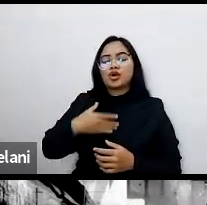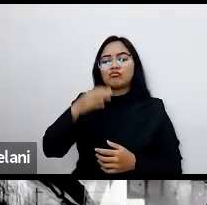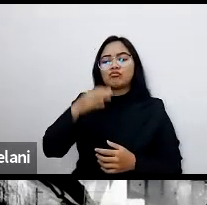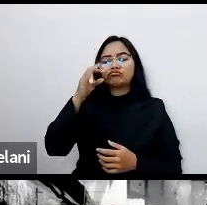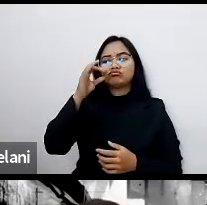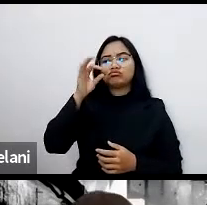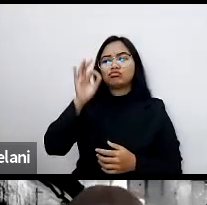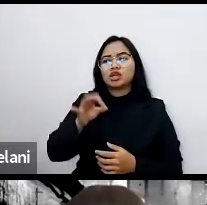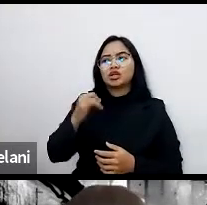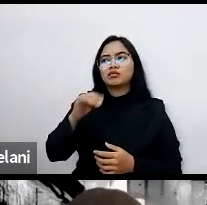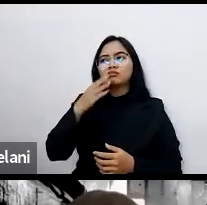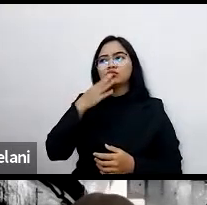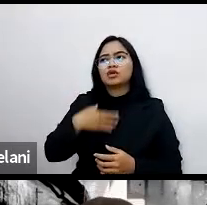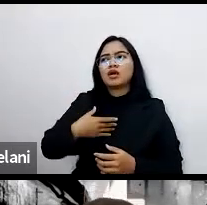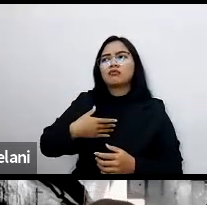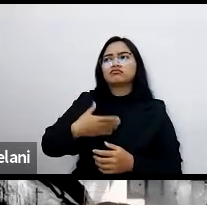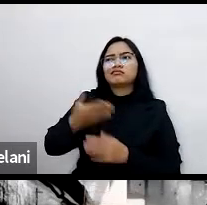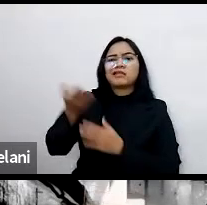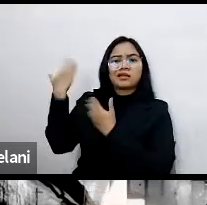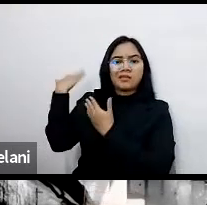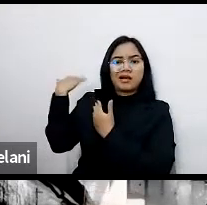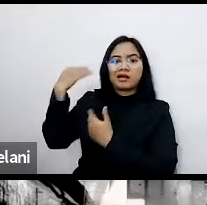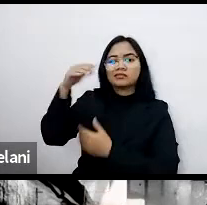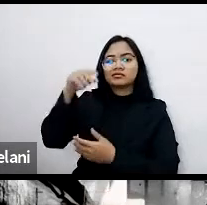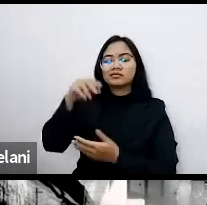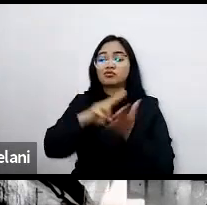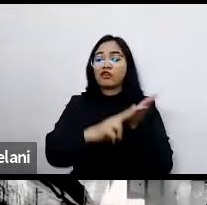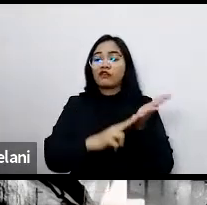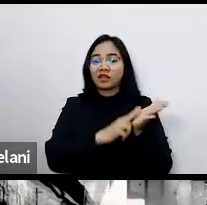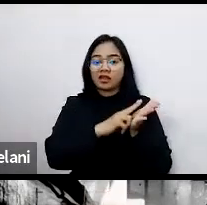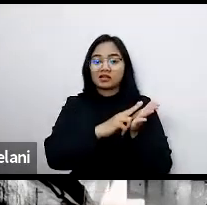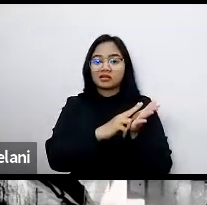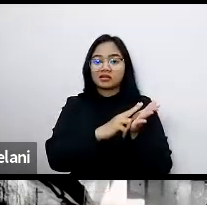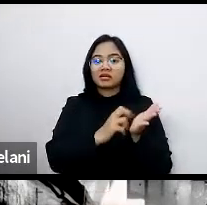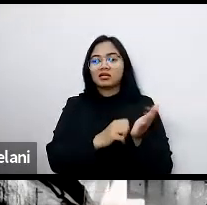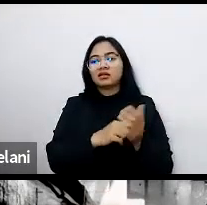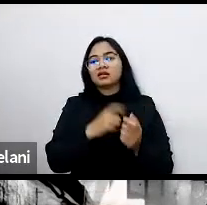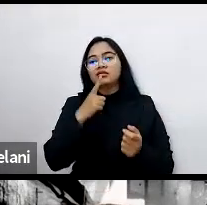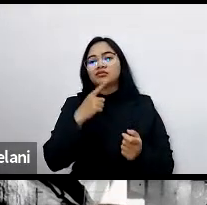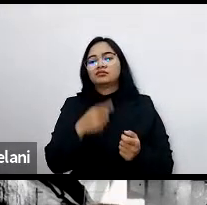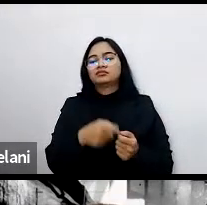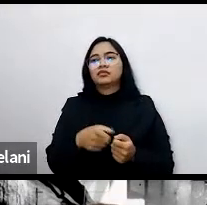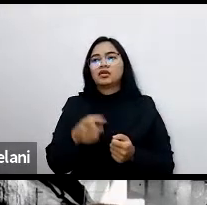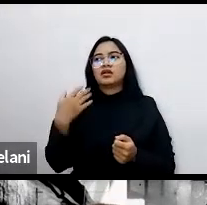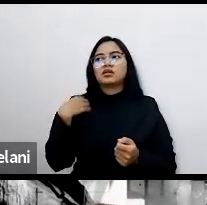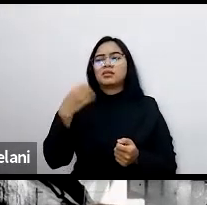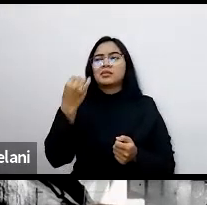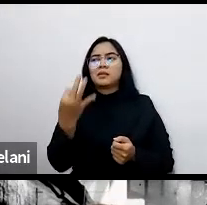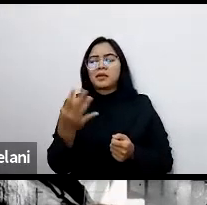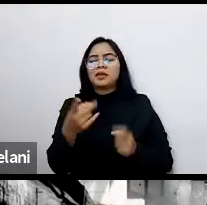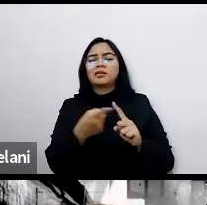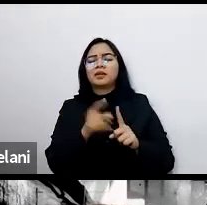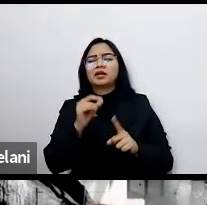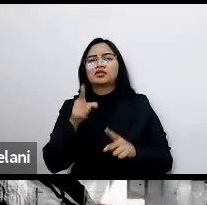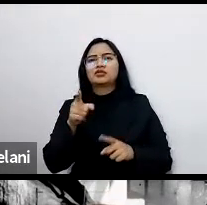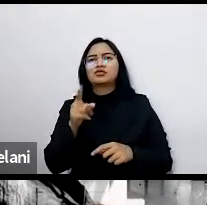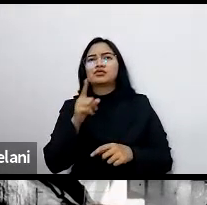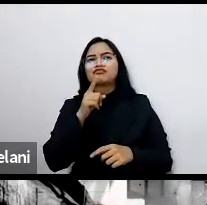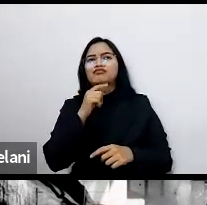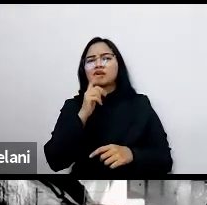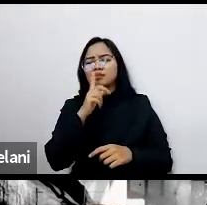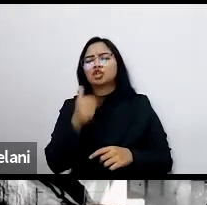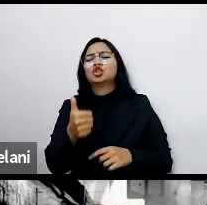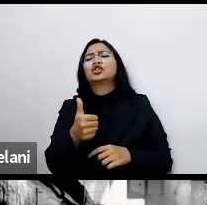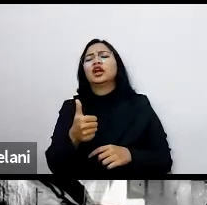mungkin lebih ini karena ada beberapa teman juga yang sebenarnya dia juga dari di Indonesia saja tapi